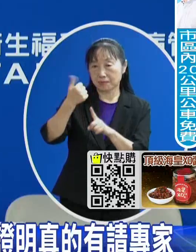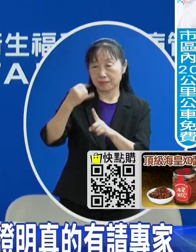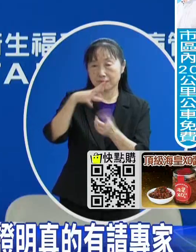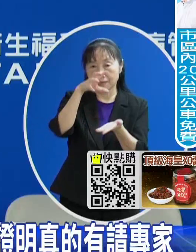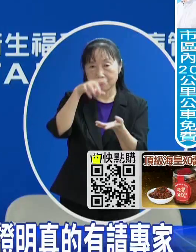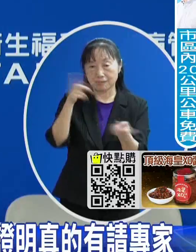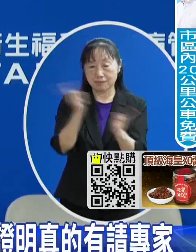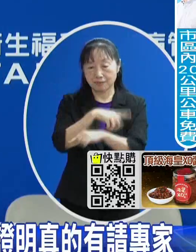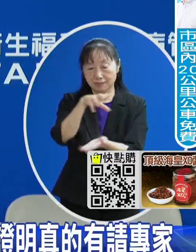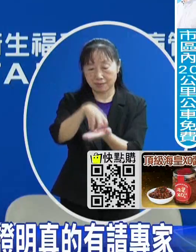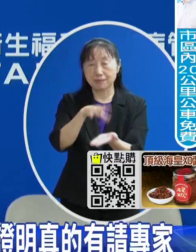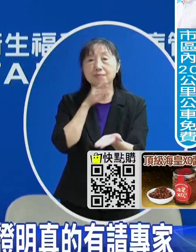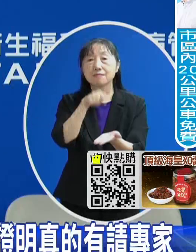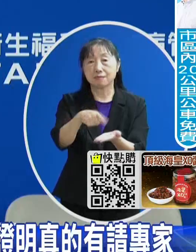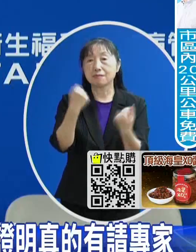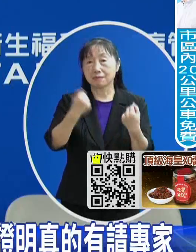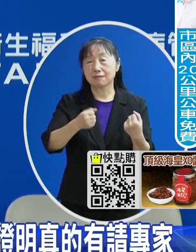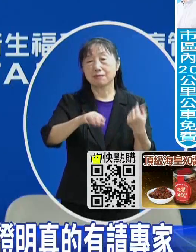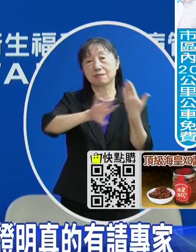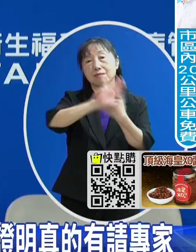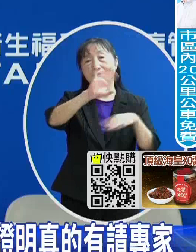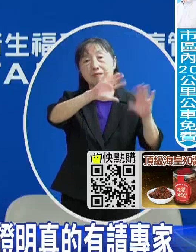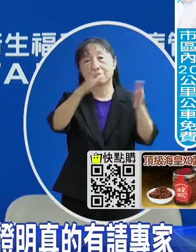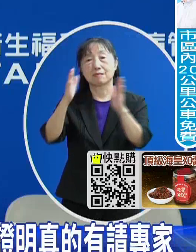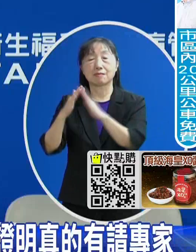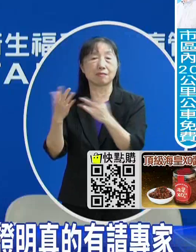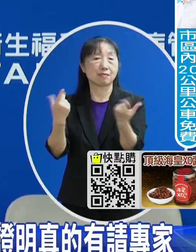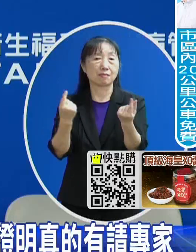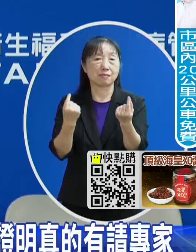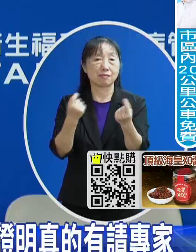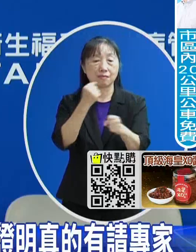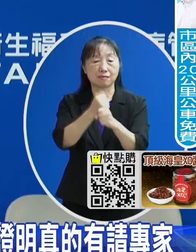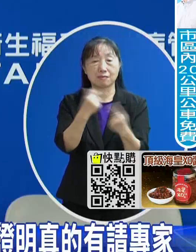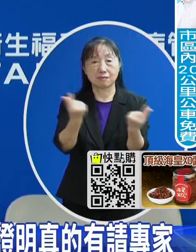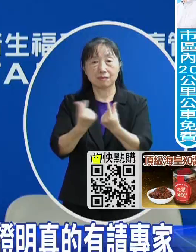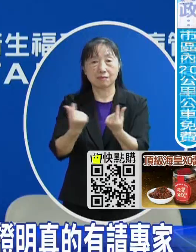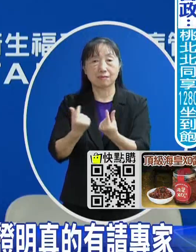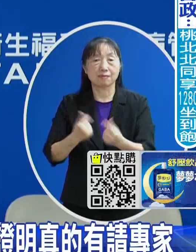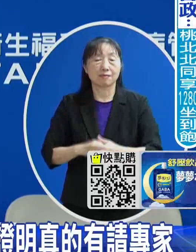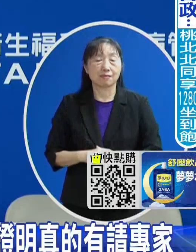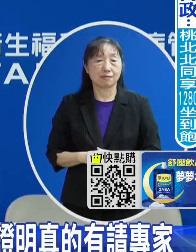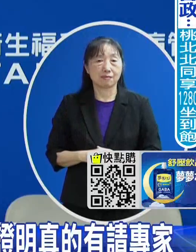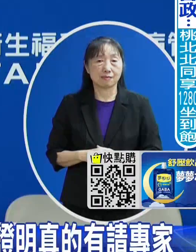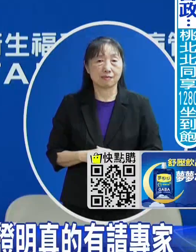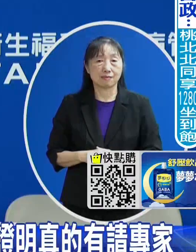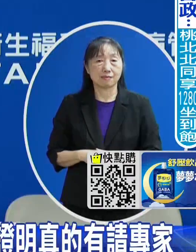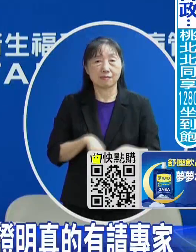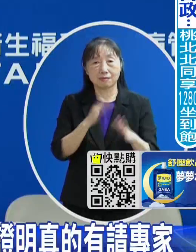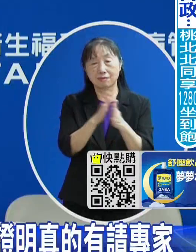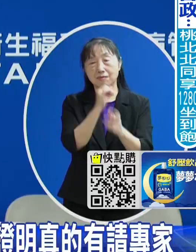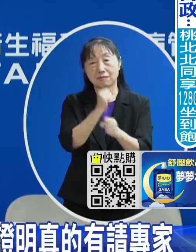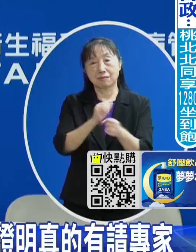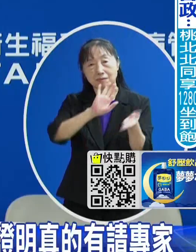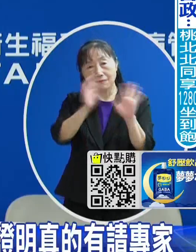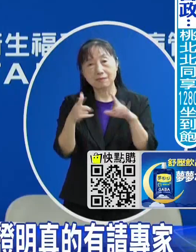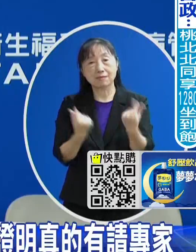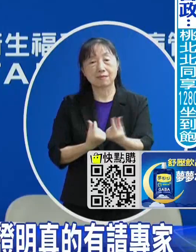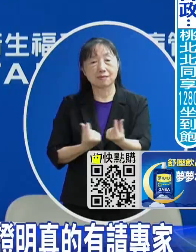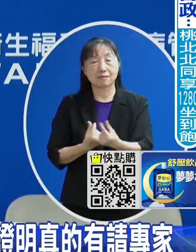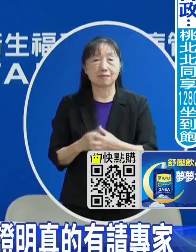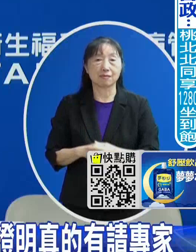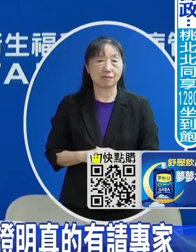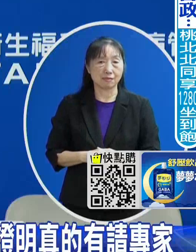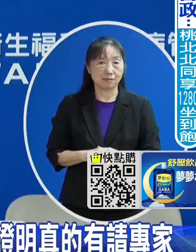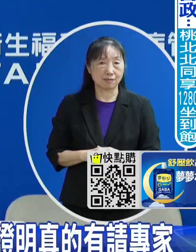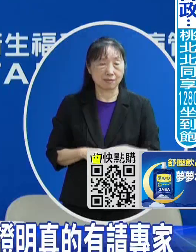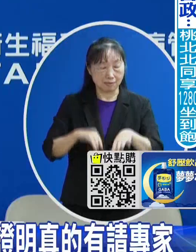哦，这在世界各国都是都有在做类似这方面的一个工作哦。那这